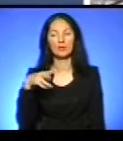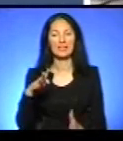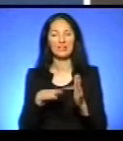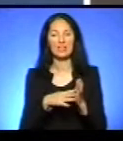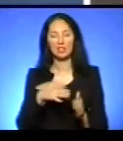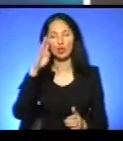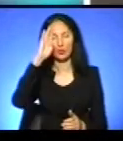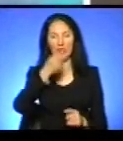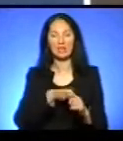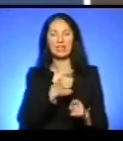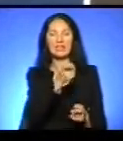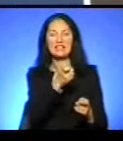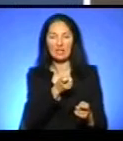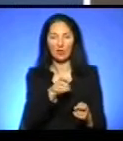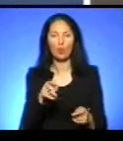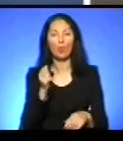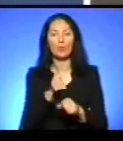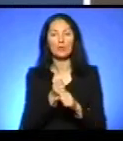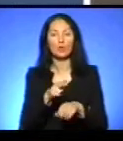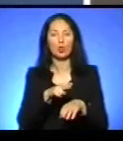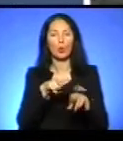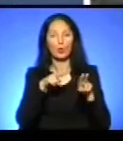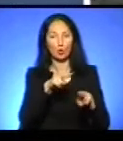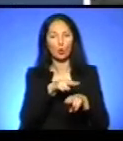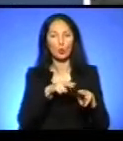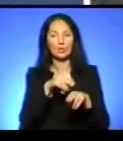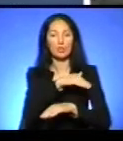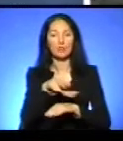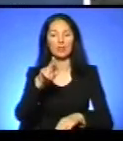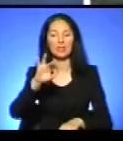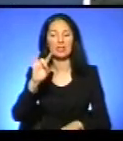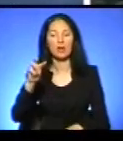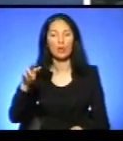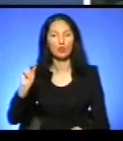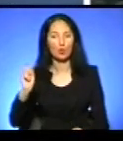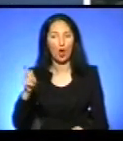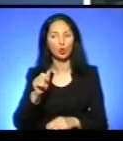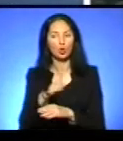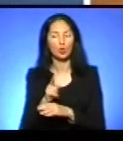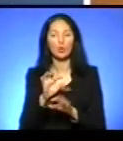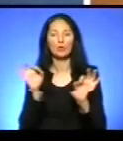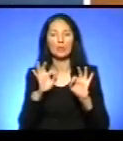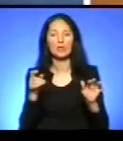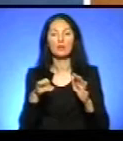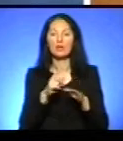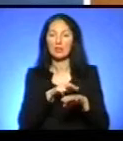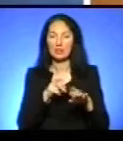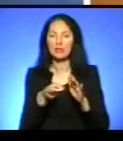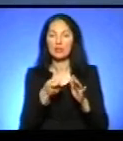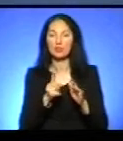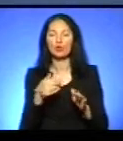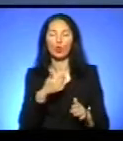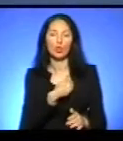29-річний чоловік, який стріляв у працівницю патрульної поліції на вулиці Яремчука у Тернополі, зізнався слідчим, що хотів дівчину